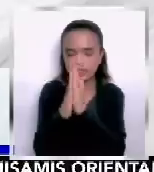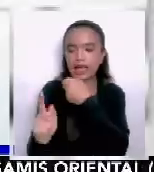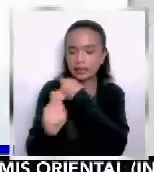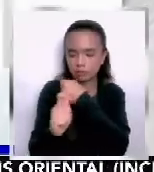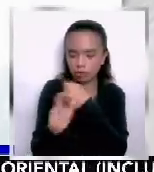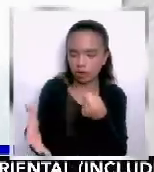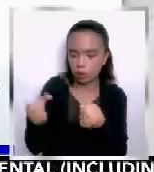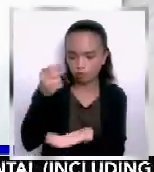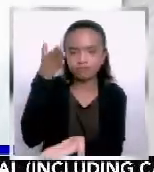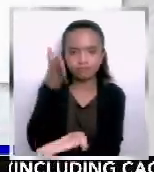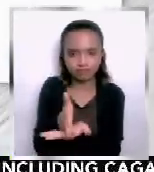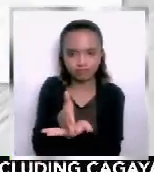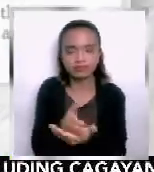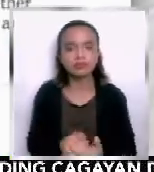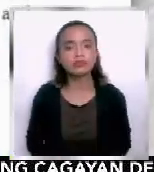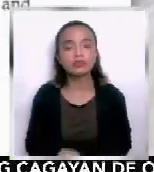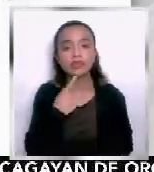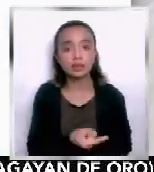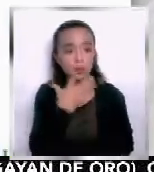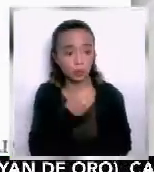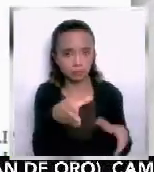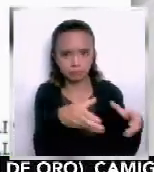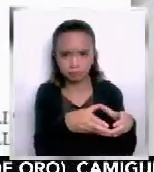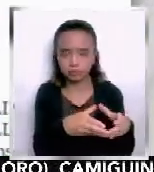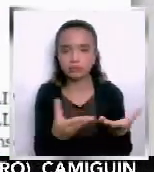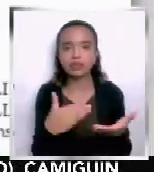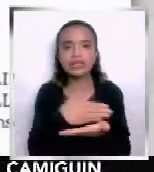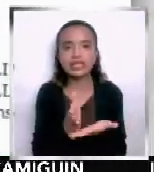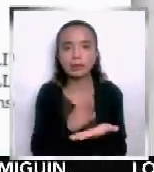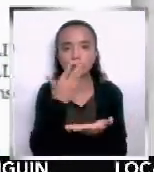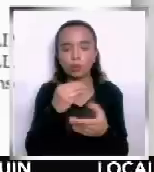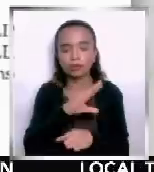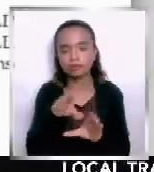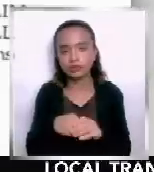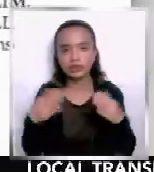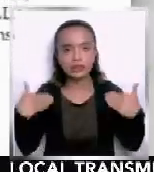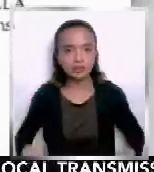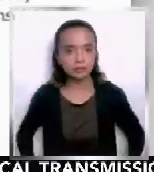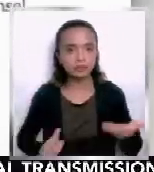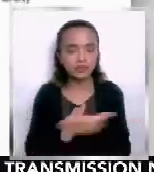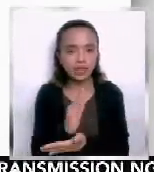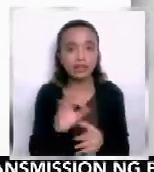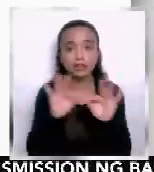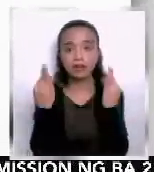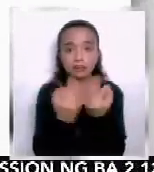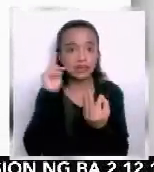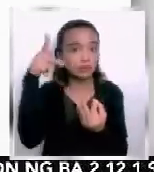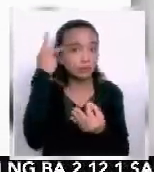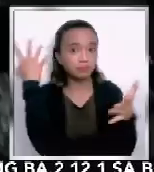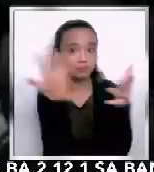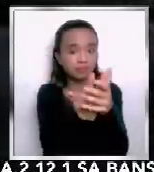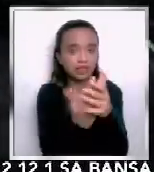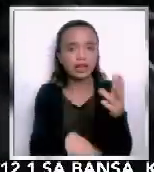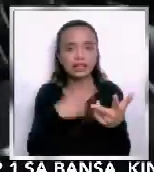order. Ang petitioners ay mga kinatawan ng ilang human rights groups, pamilya ng political prisoners at ng mga biktima ng involuntary